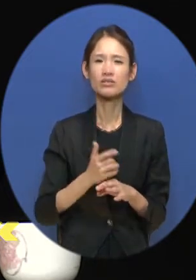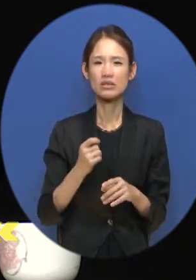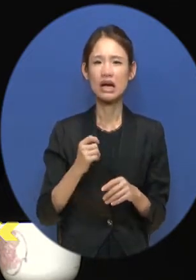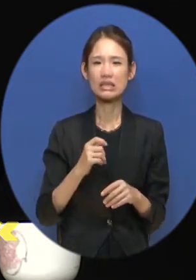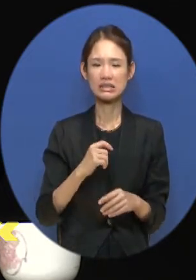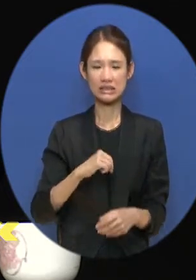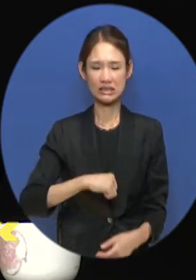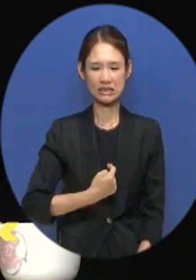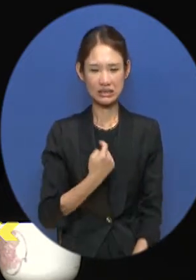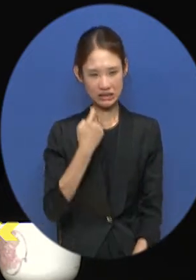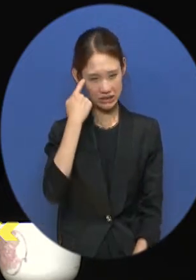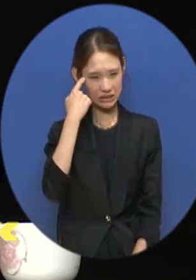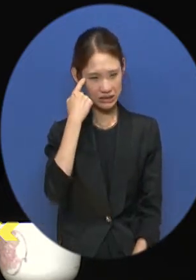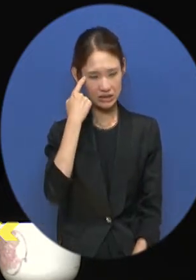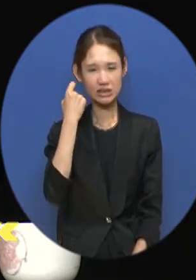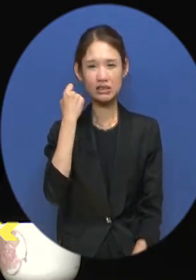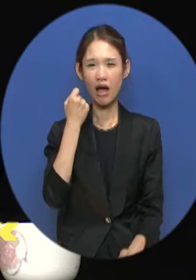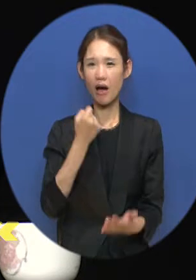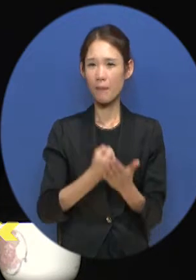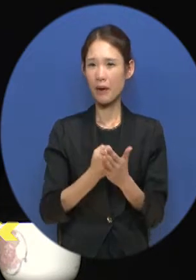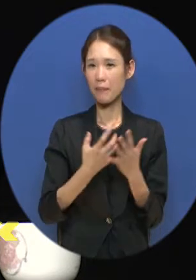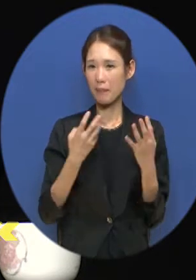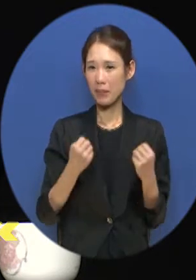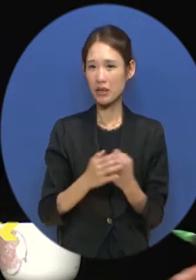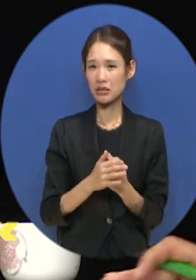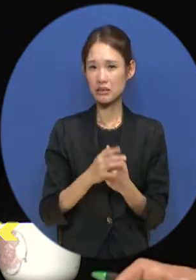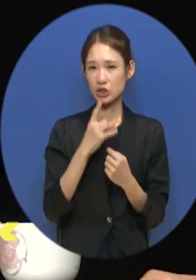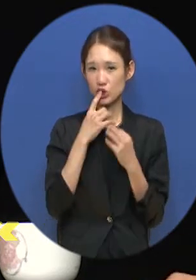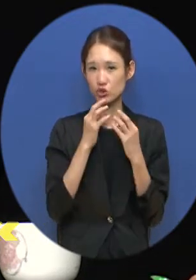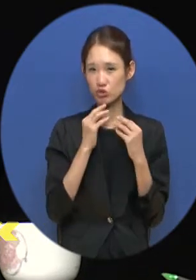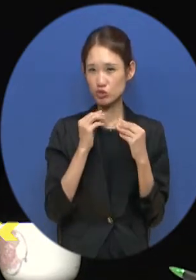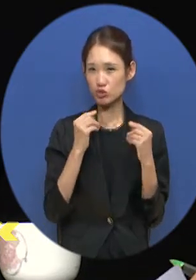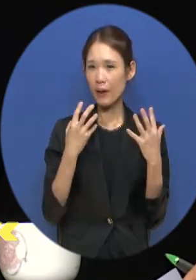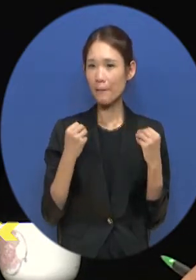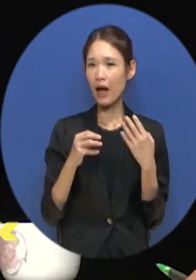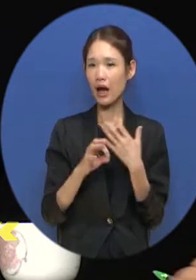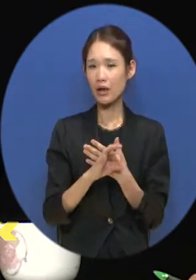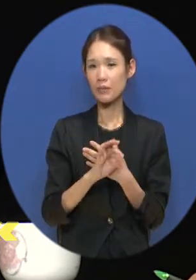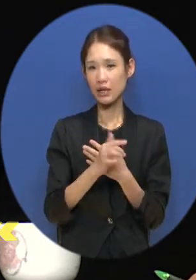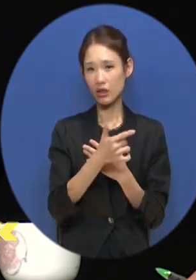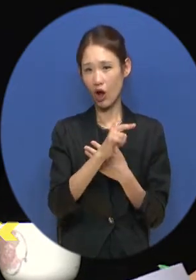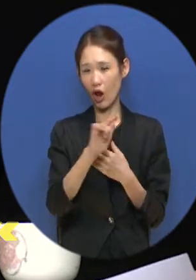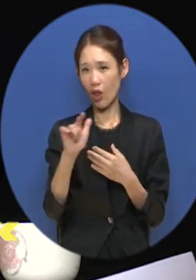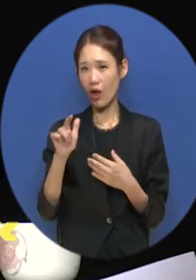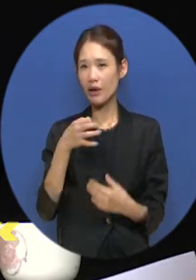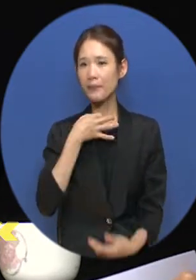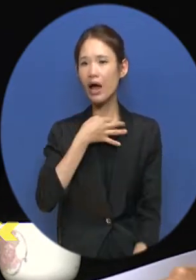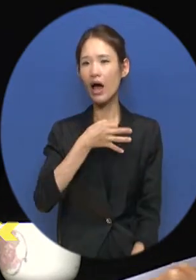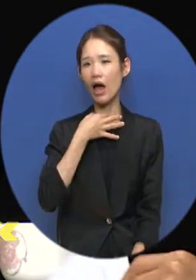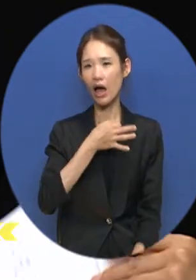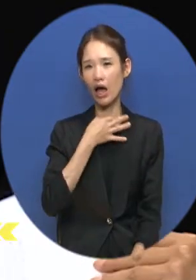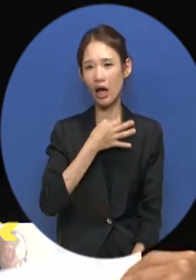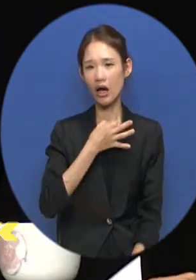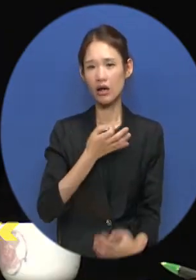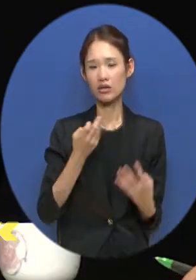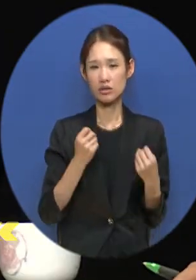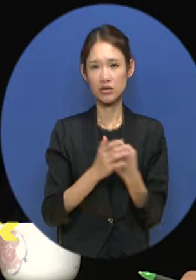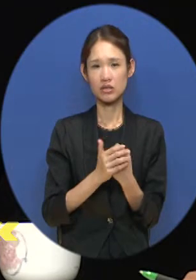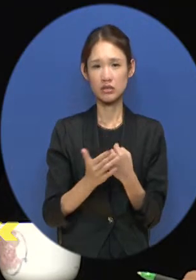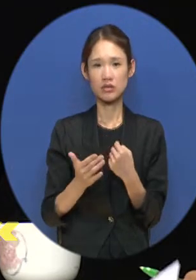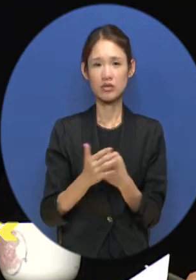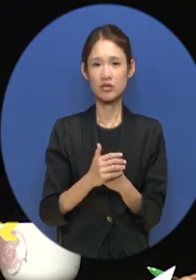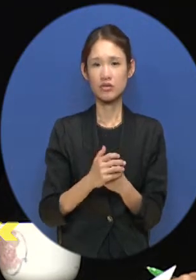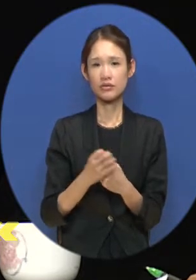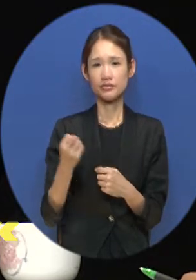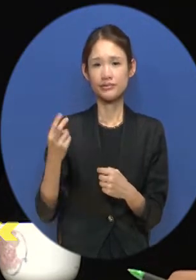자각 증상들을 많이 호소하죠. 우선 먼지가 많으면 뭐 여러 가지 네. 뭐 그 기침이 나고 눈이 따갑고